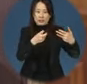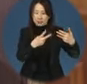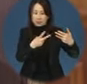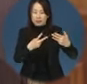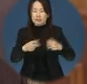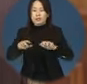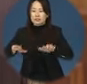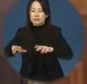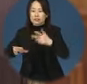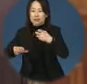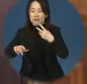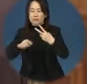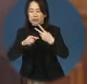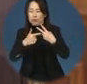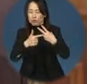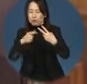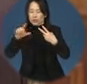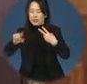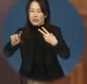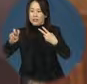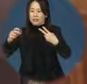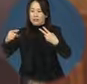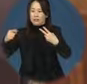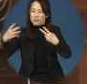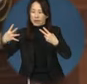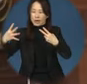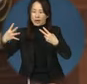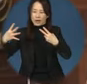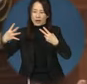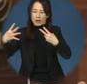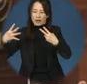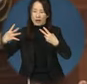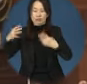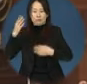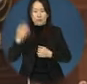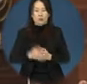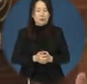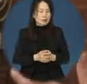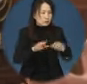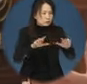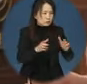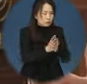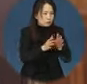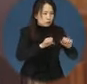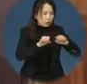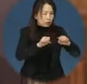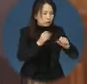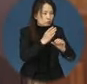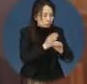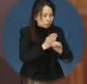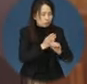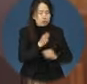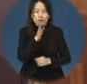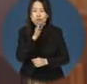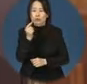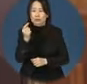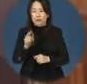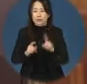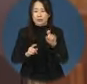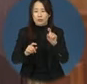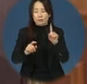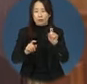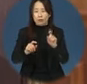때 27.4 까지 이렇게나 탔는데요 2 회 그건 희생이 되고 있군요 그러니까 지난 11월에 관계 법이